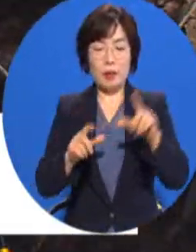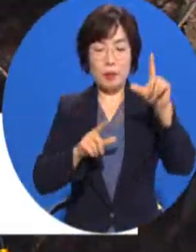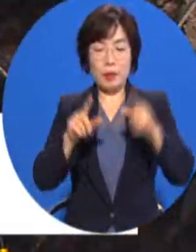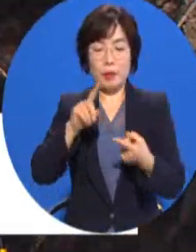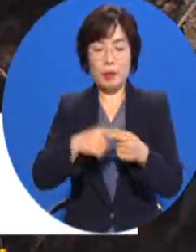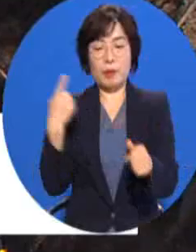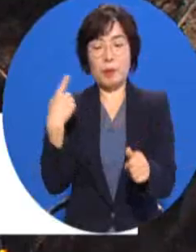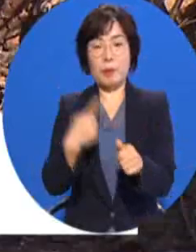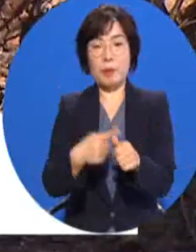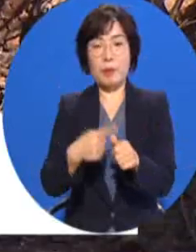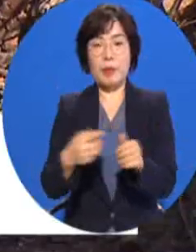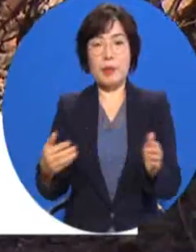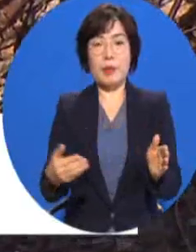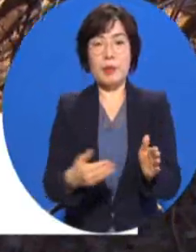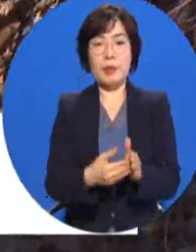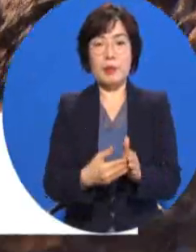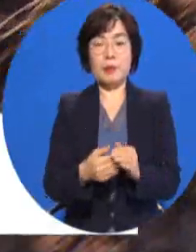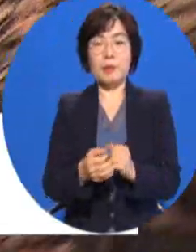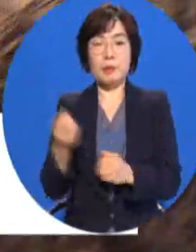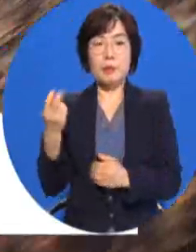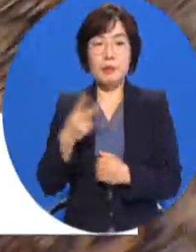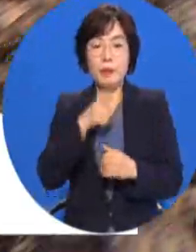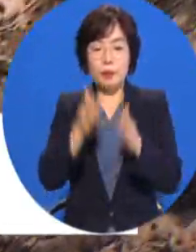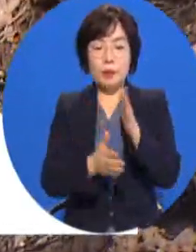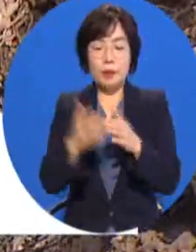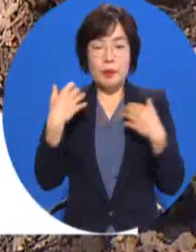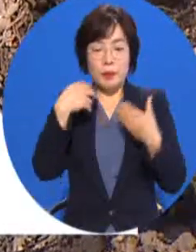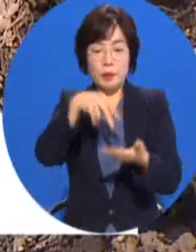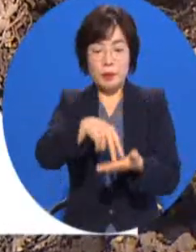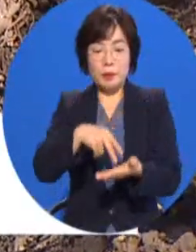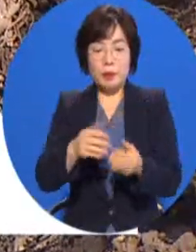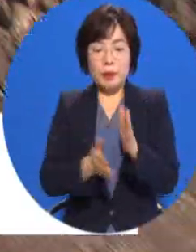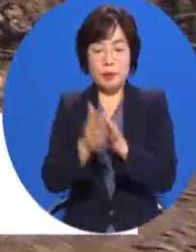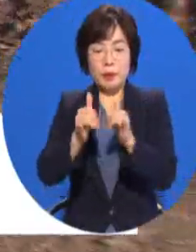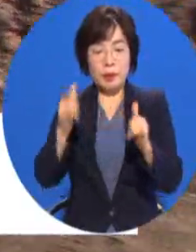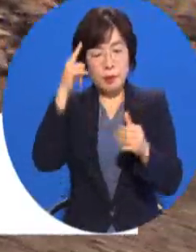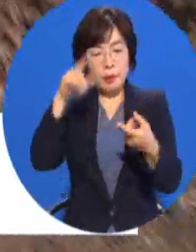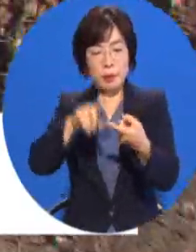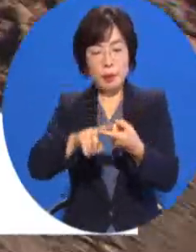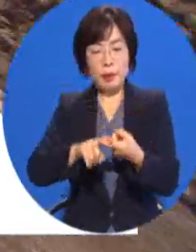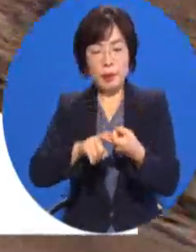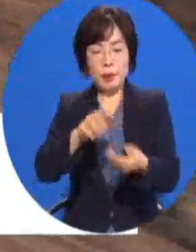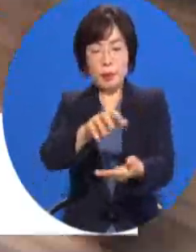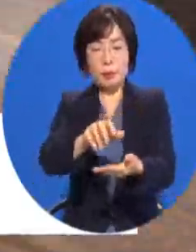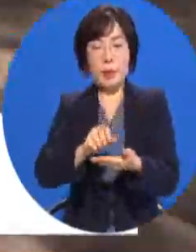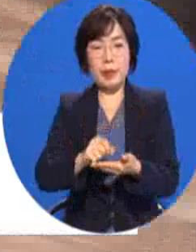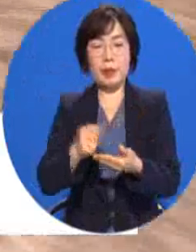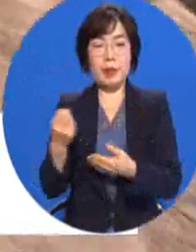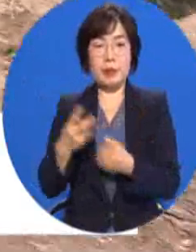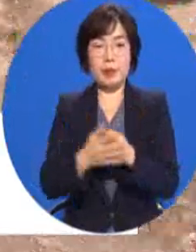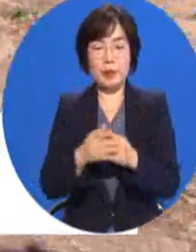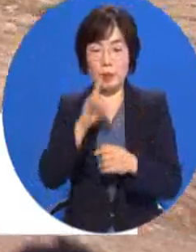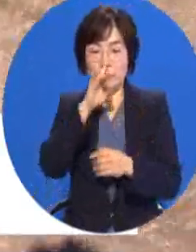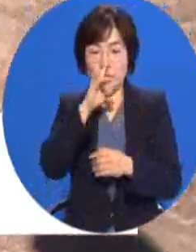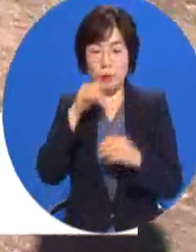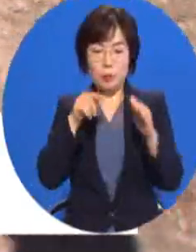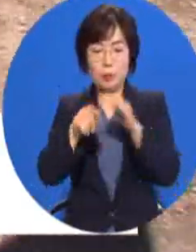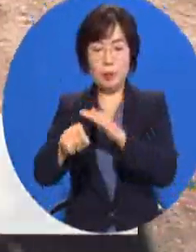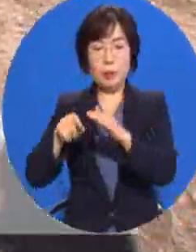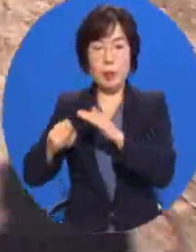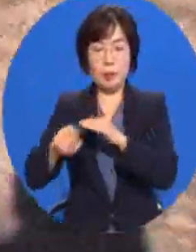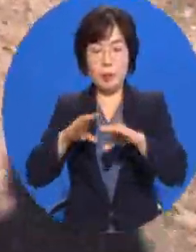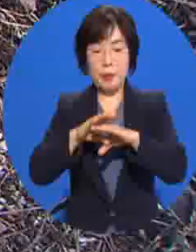작태라고 비판했습니다. 주 의원은 여수시에 대해서도 시민들의 의견을 적극적으로 수렴하고 중앙부처 등을